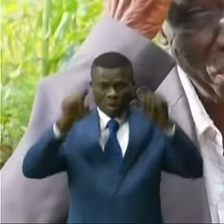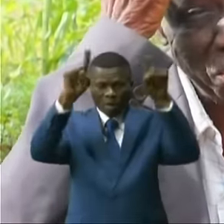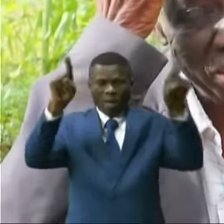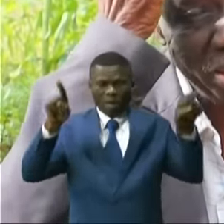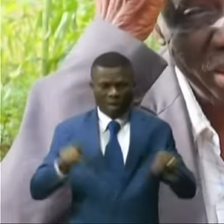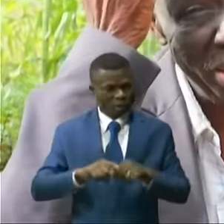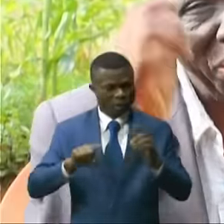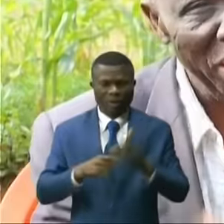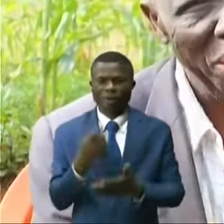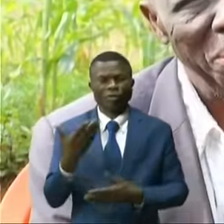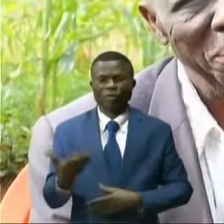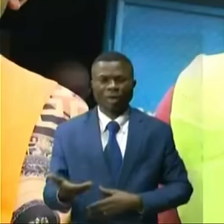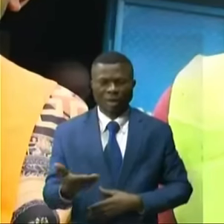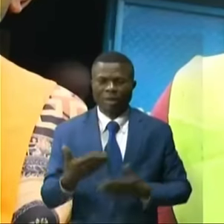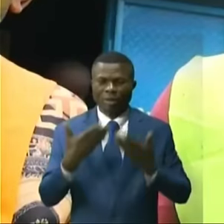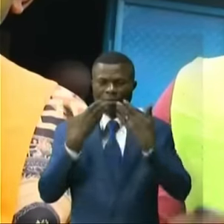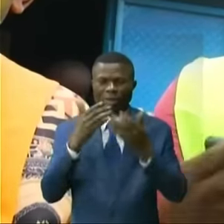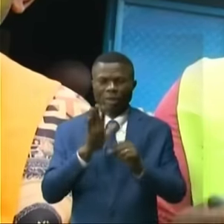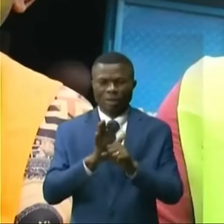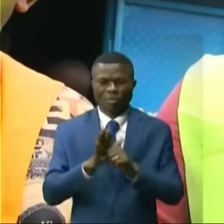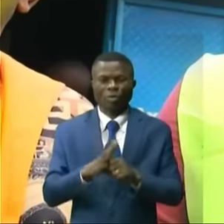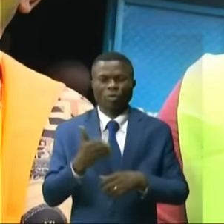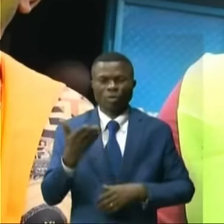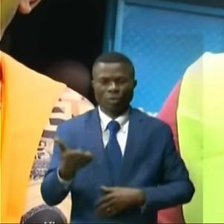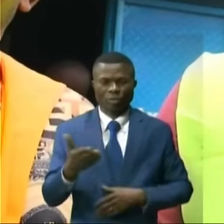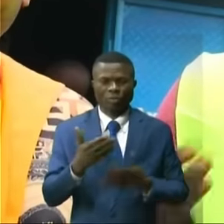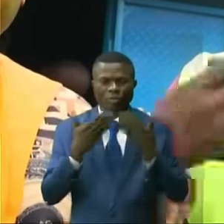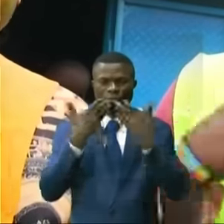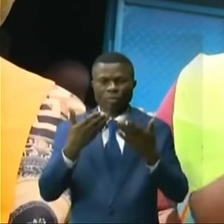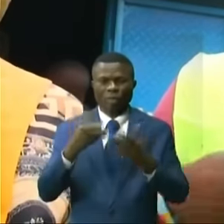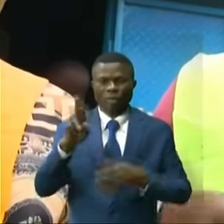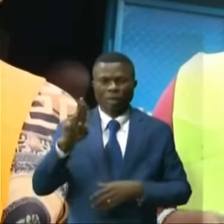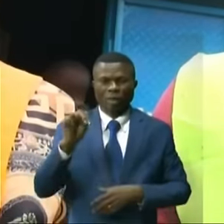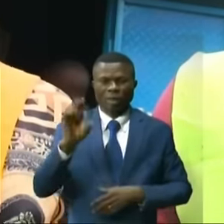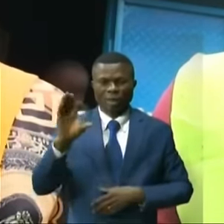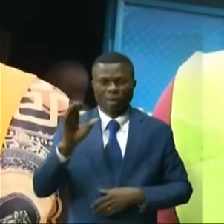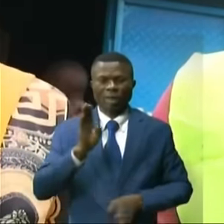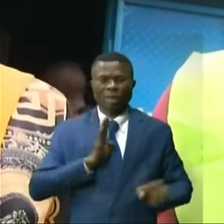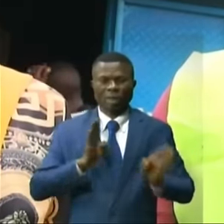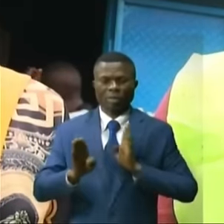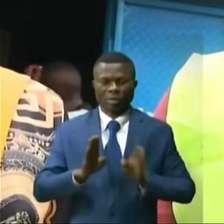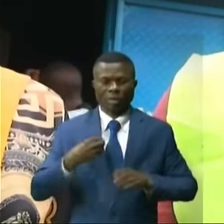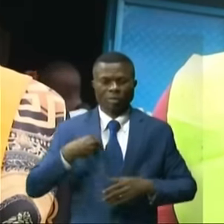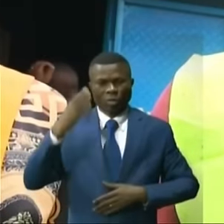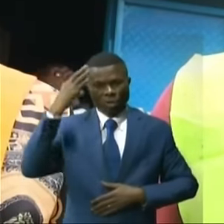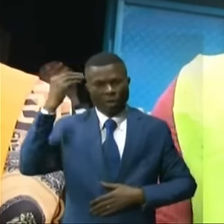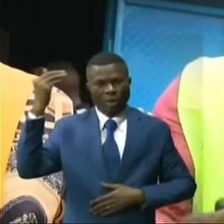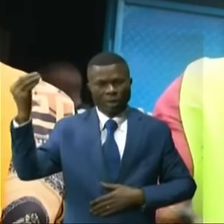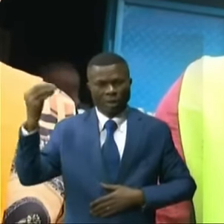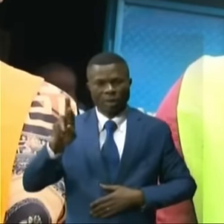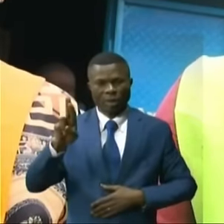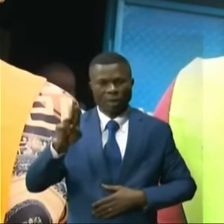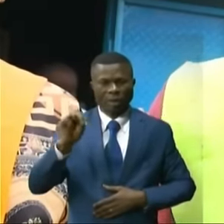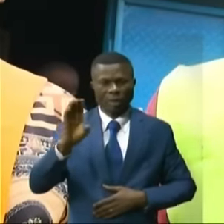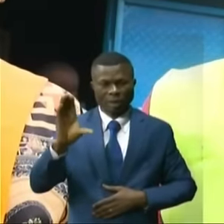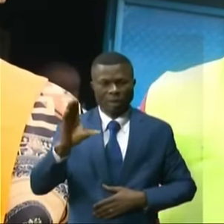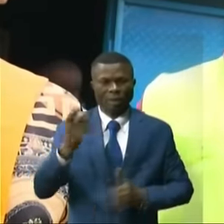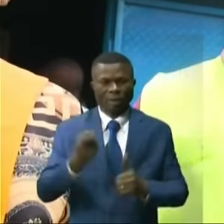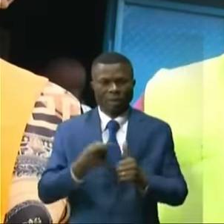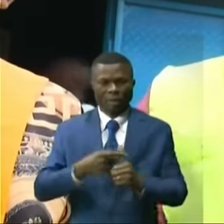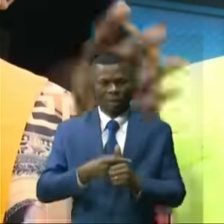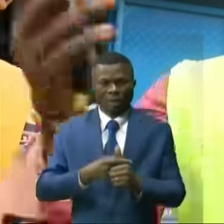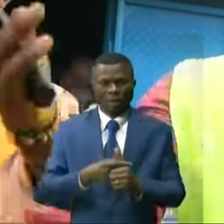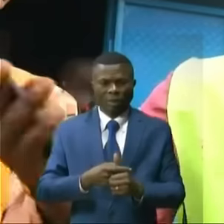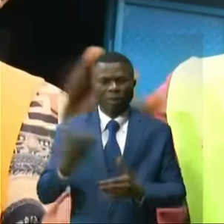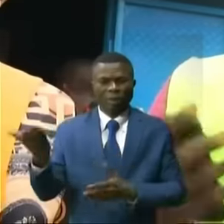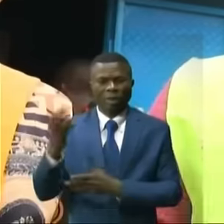en direct merci pour la RTNC BNY j'espère la RTNC va d'abord engager